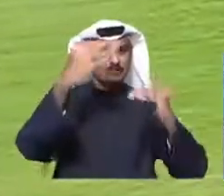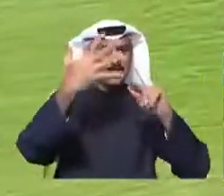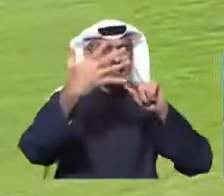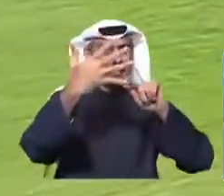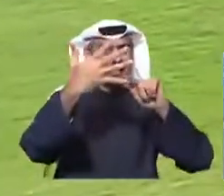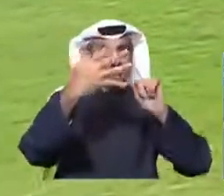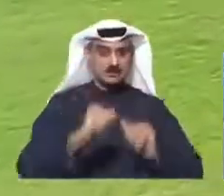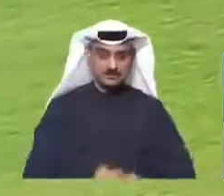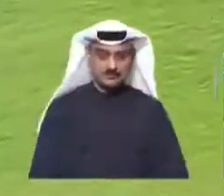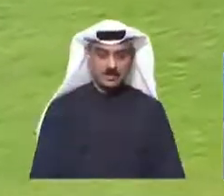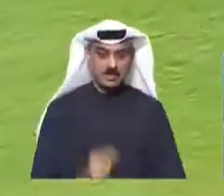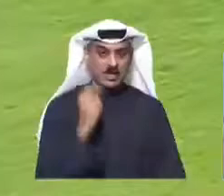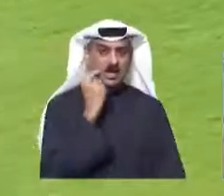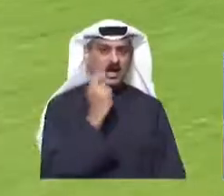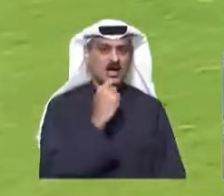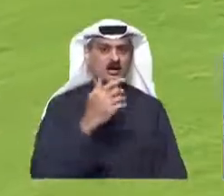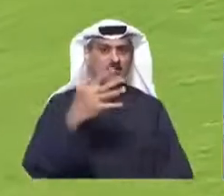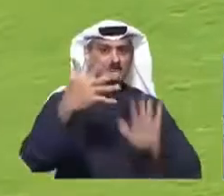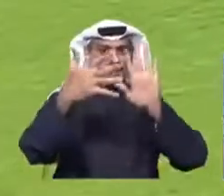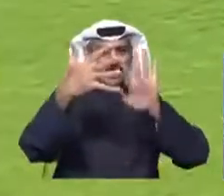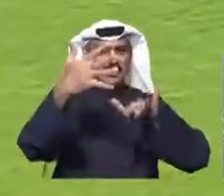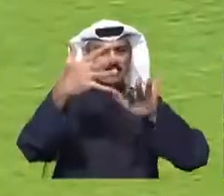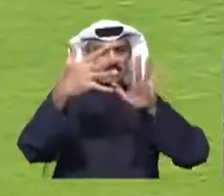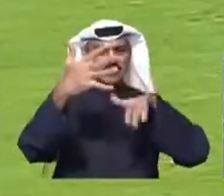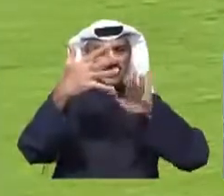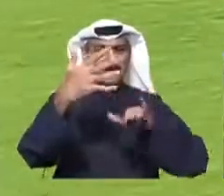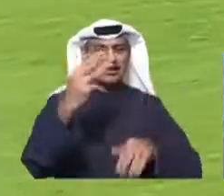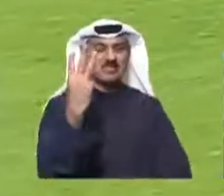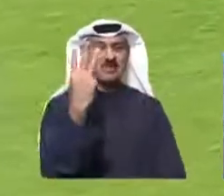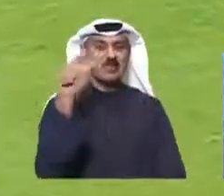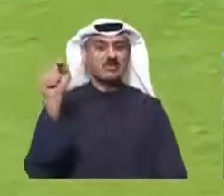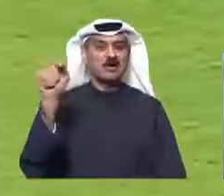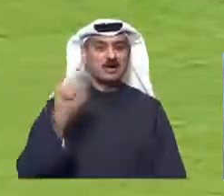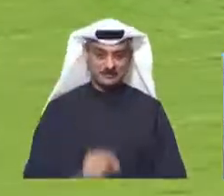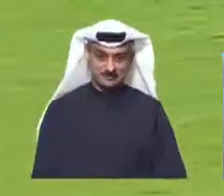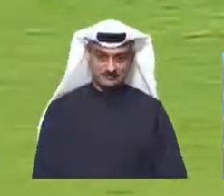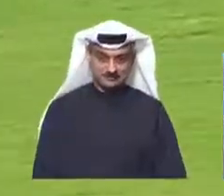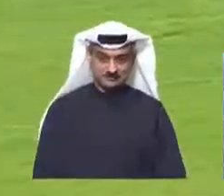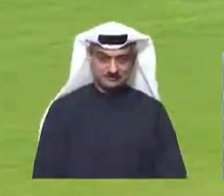ظل اليرموك على رصيده السابق بثلاث نقاط في المركز الأخير.